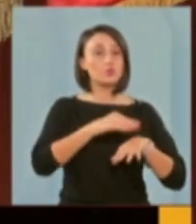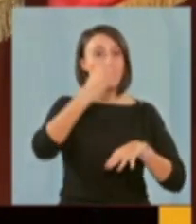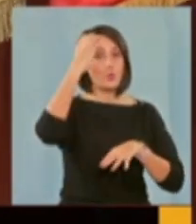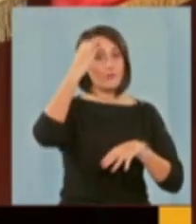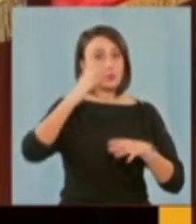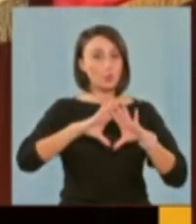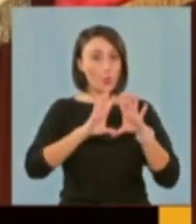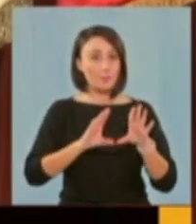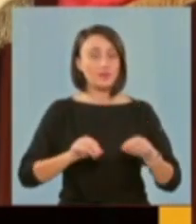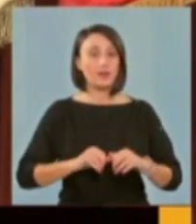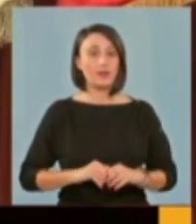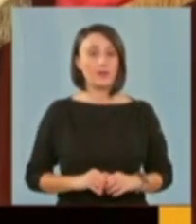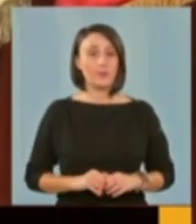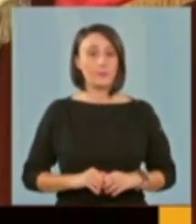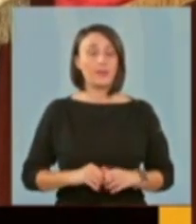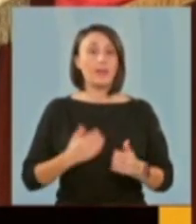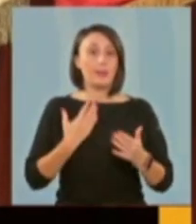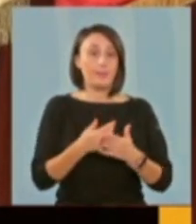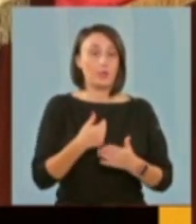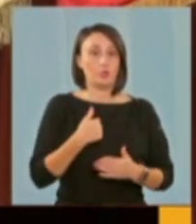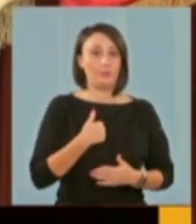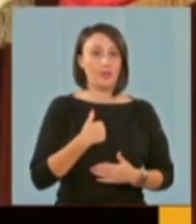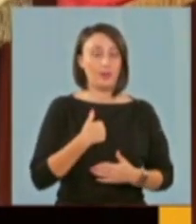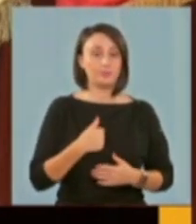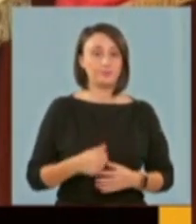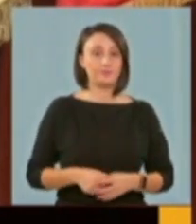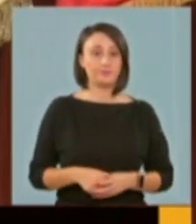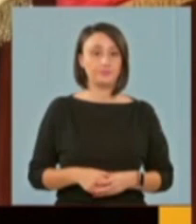Guvernului României. Pentru mine